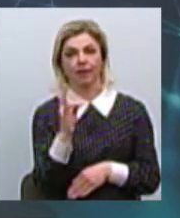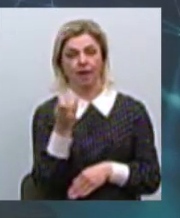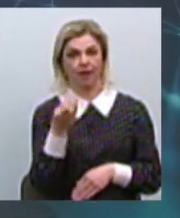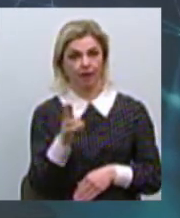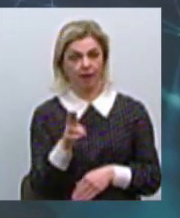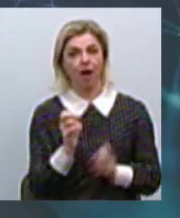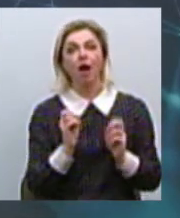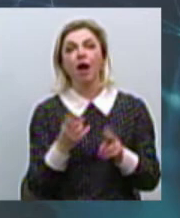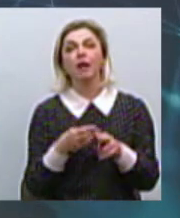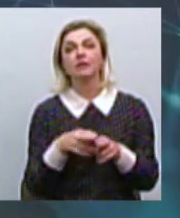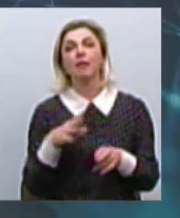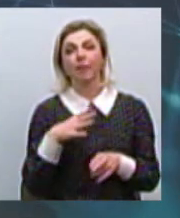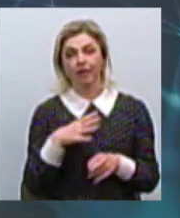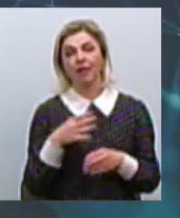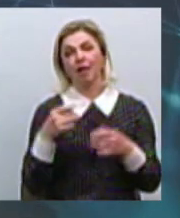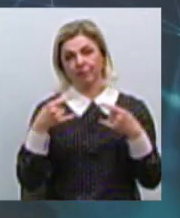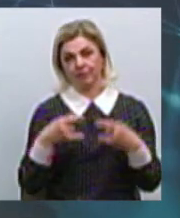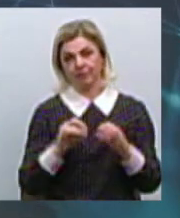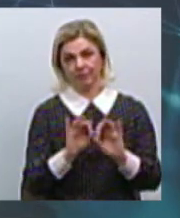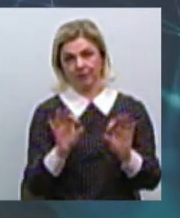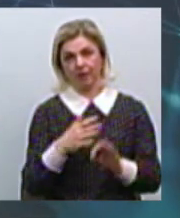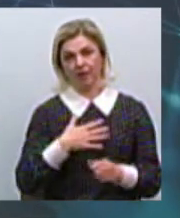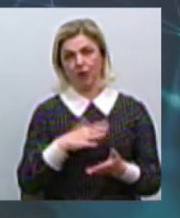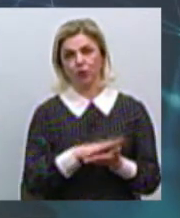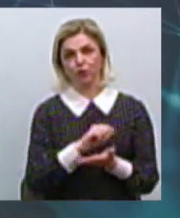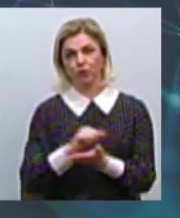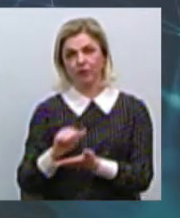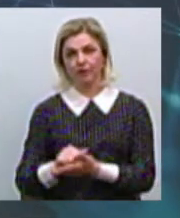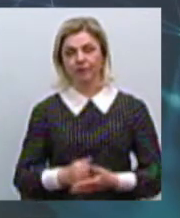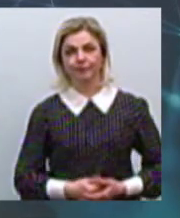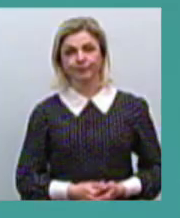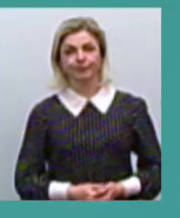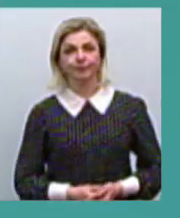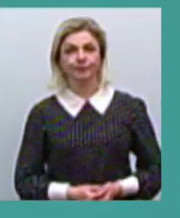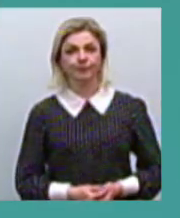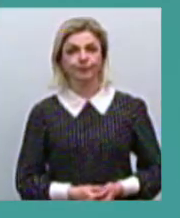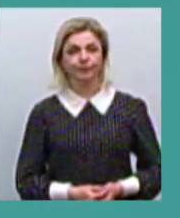це відбувалось у матеріалі Катерини Лисюк та Олександра Попова? Прошу.